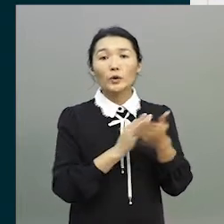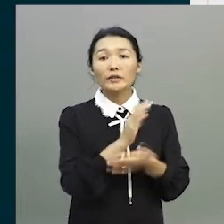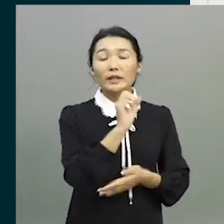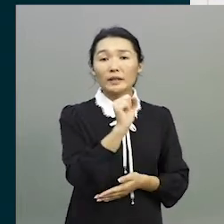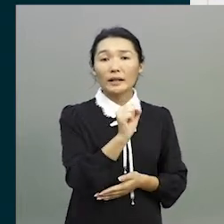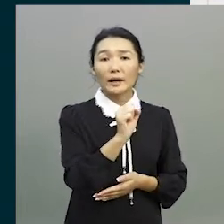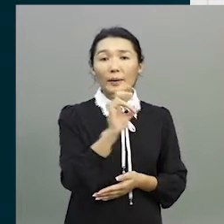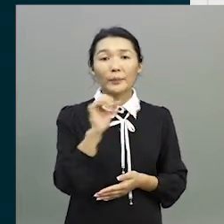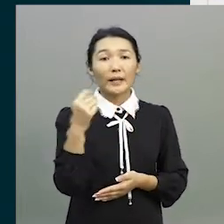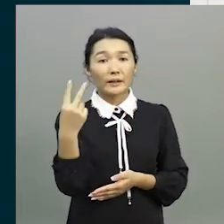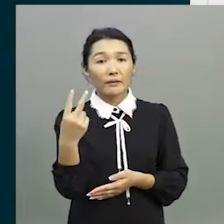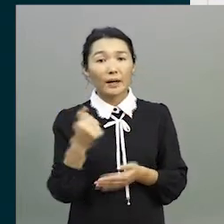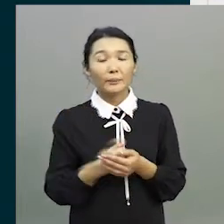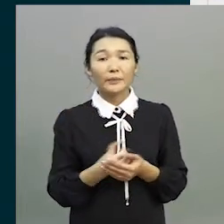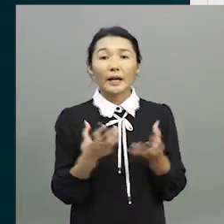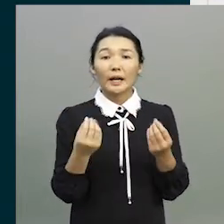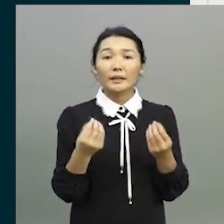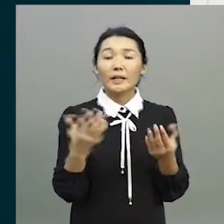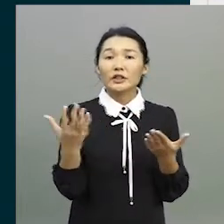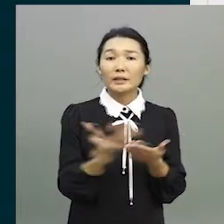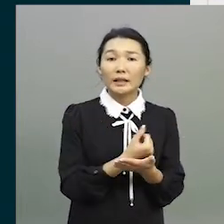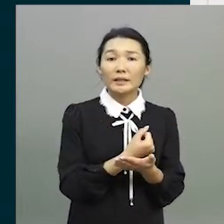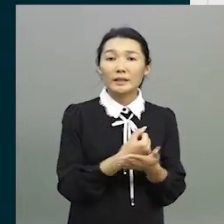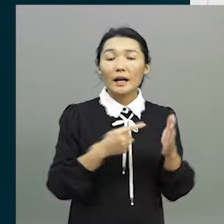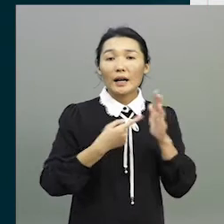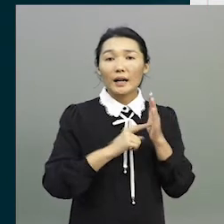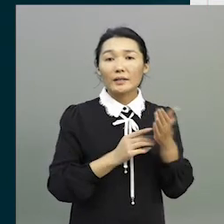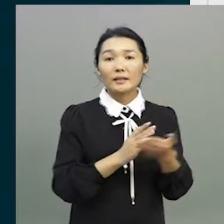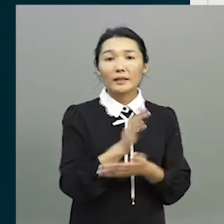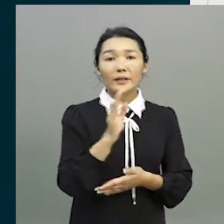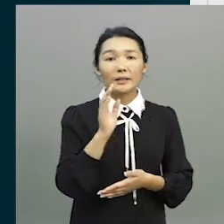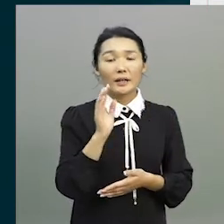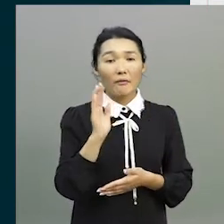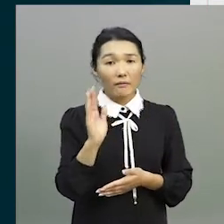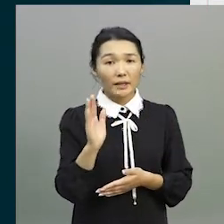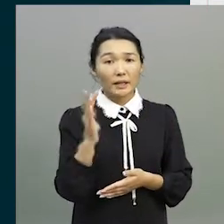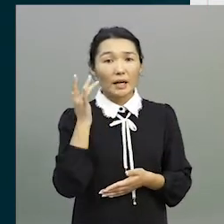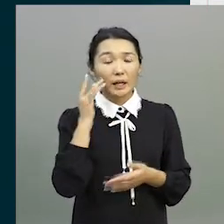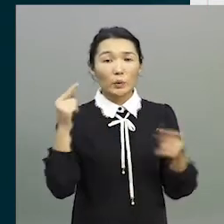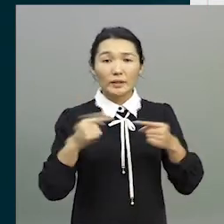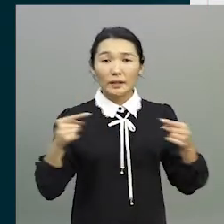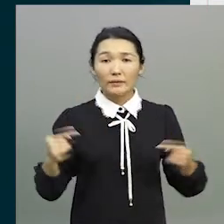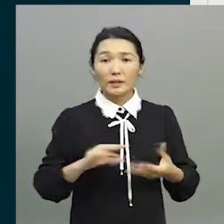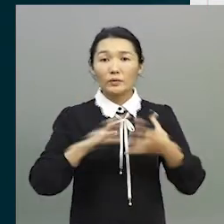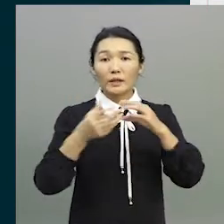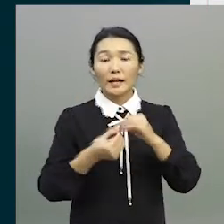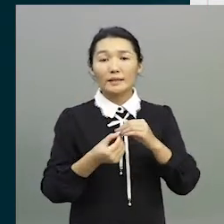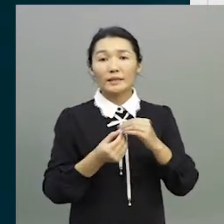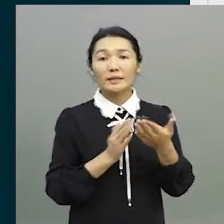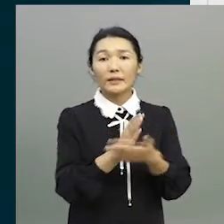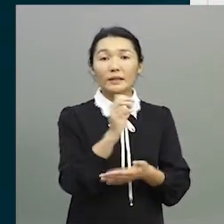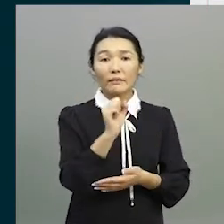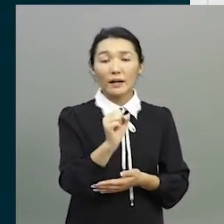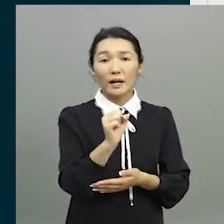на 2 а также найти координаты векторов в который соответствует разности произведение вектора а